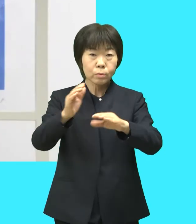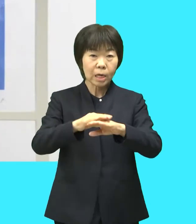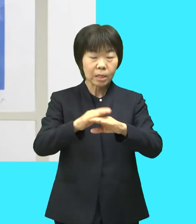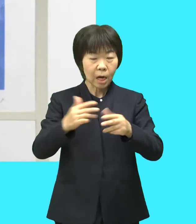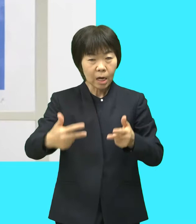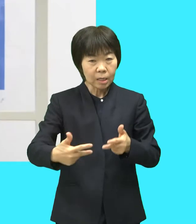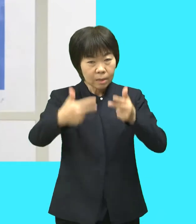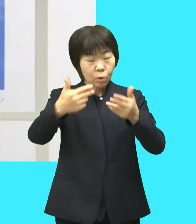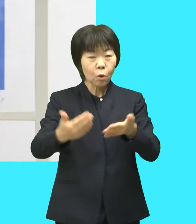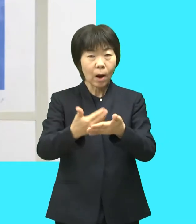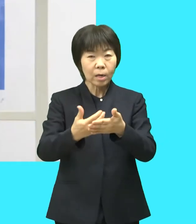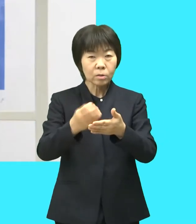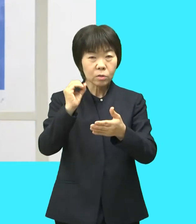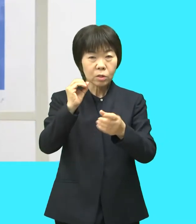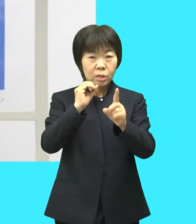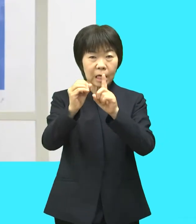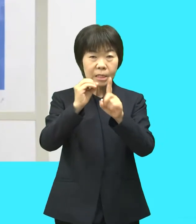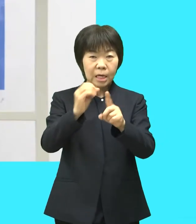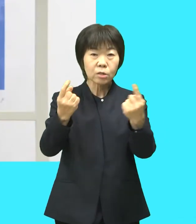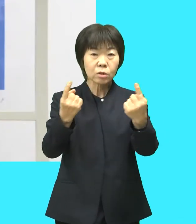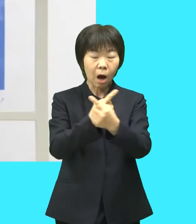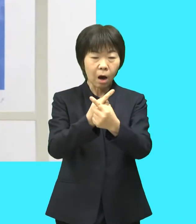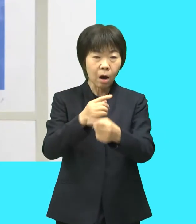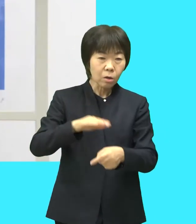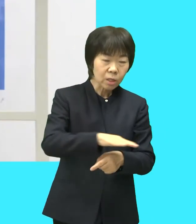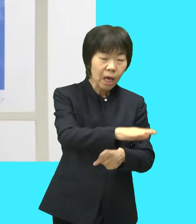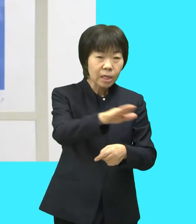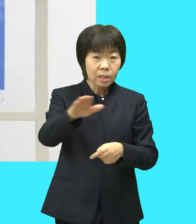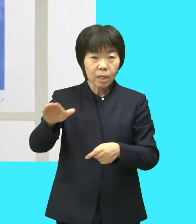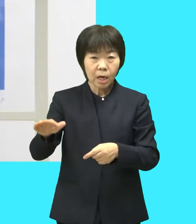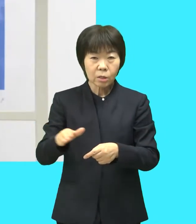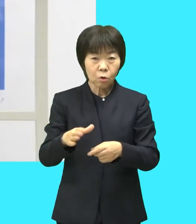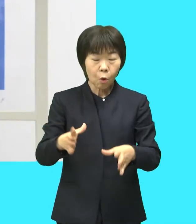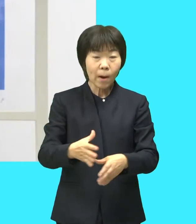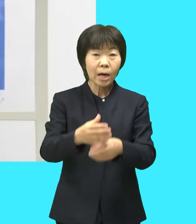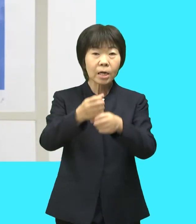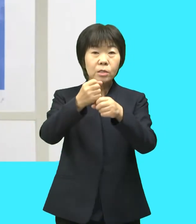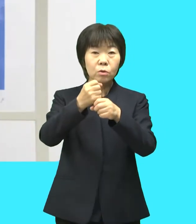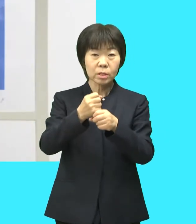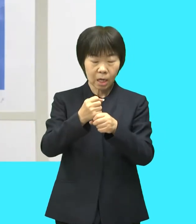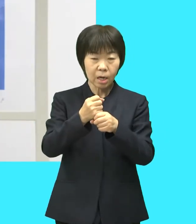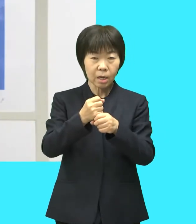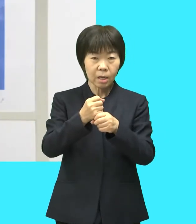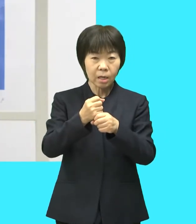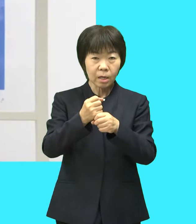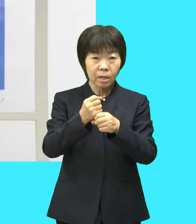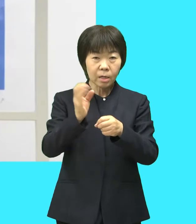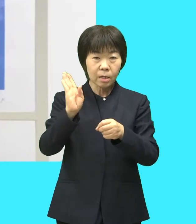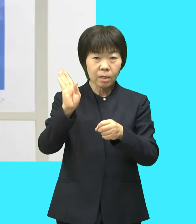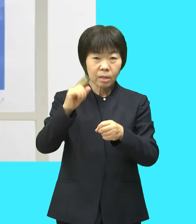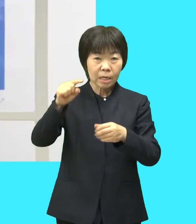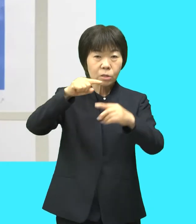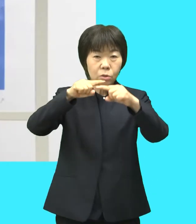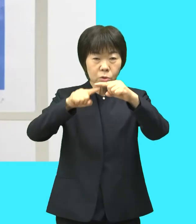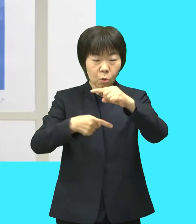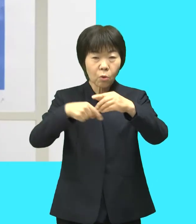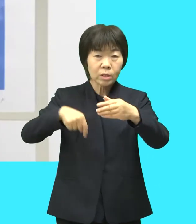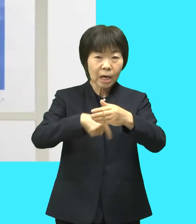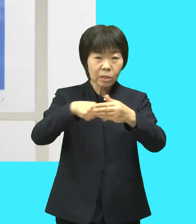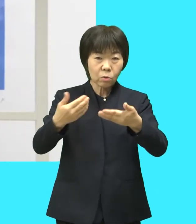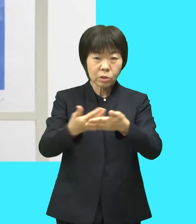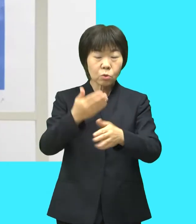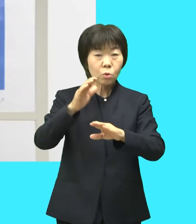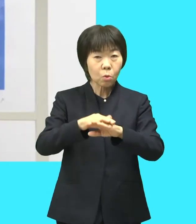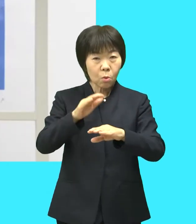モートワーク、デジタル化、こういったものを全体のパッケージとして福島県庁における仕事の仕方